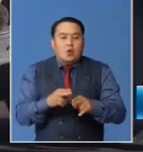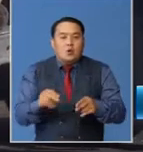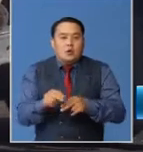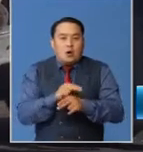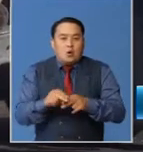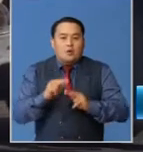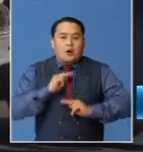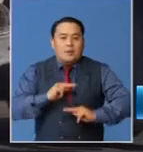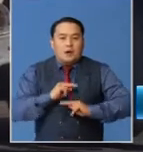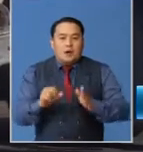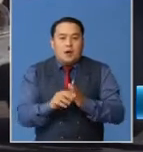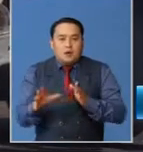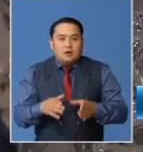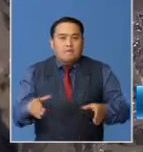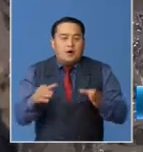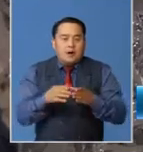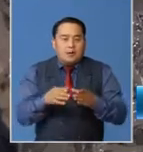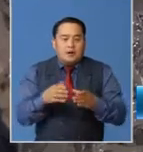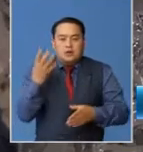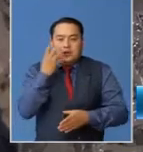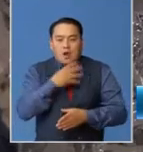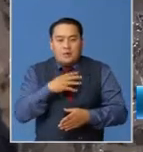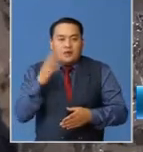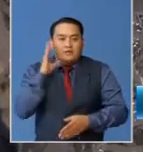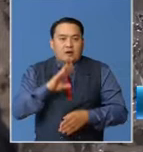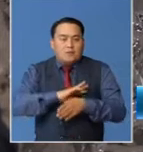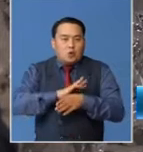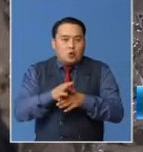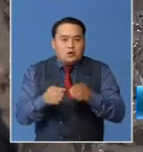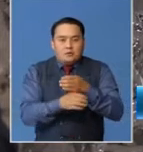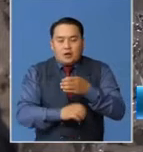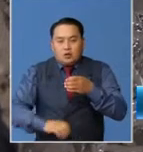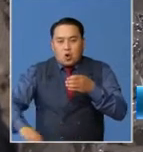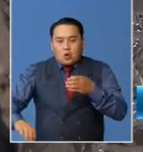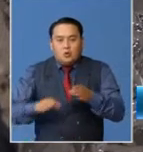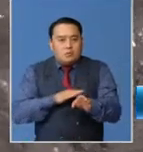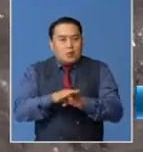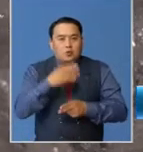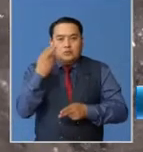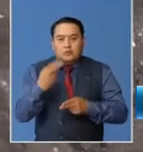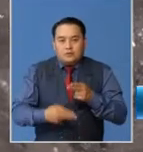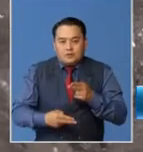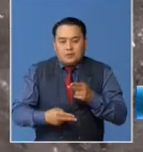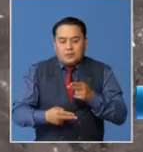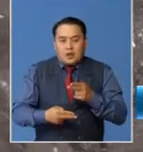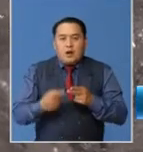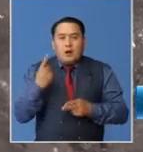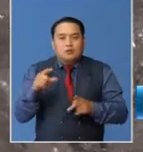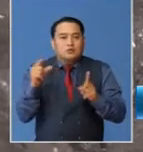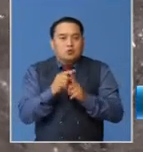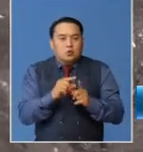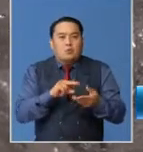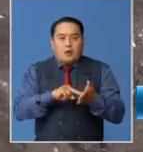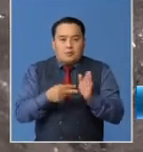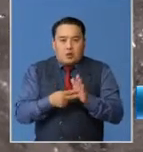ремонтные работы в электросетевых компаниях, тепловых и водопроводно-канализационных сетях почти полностью завершены. Одним словом, все идет